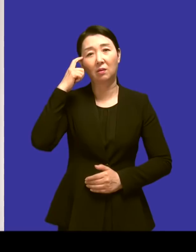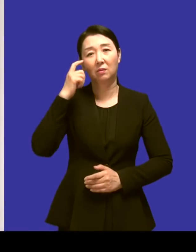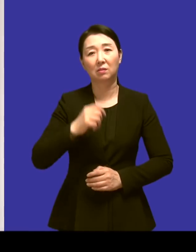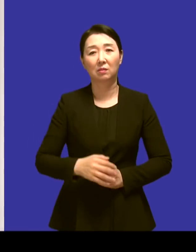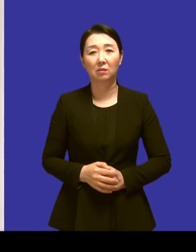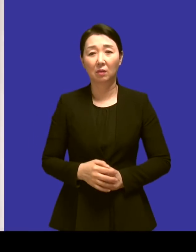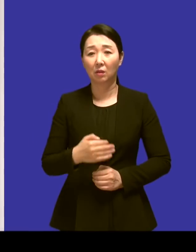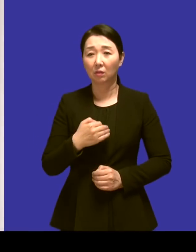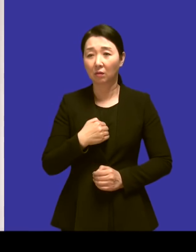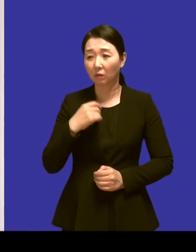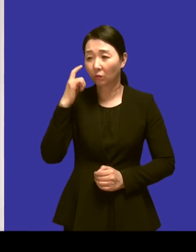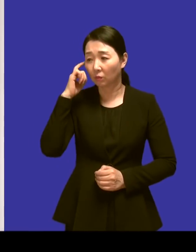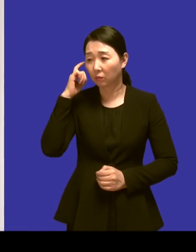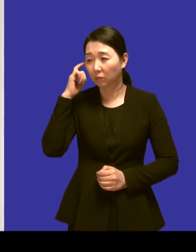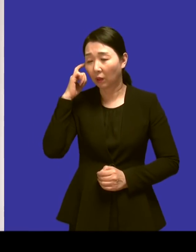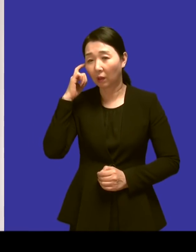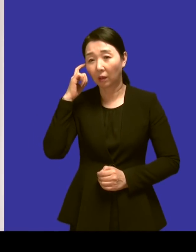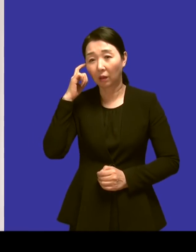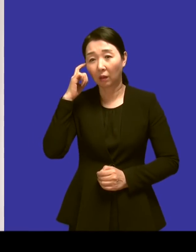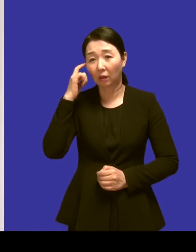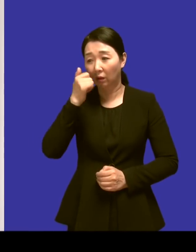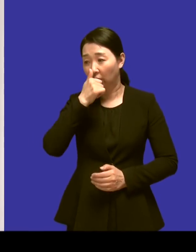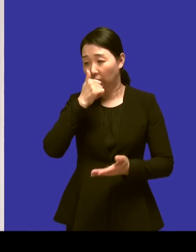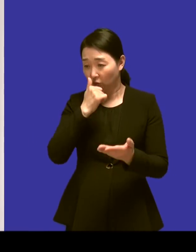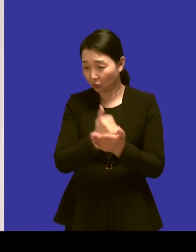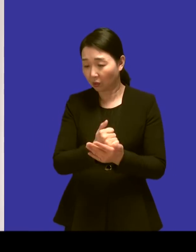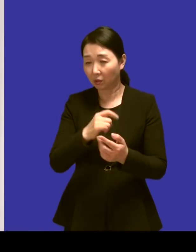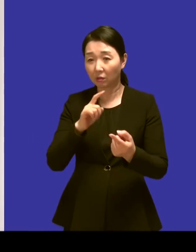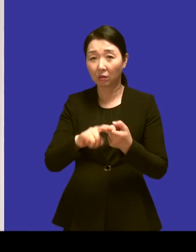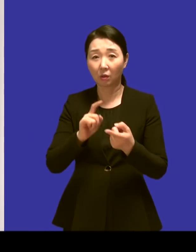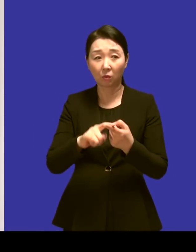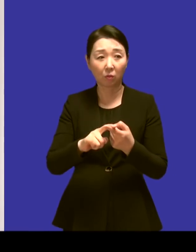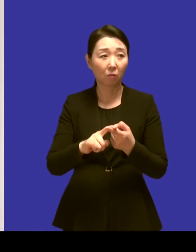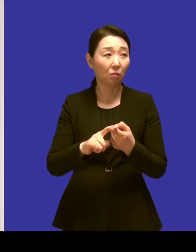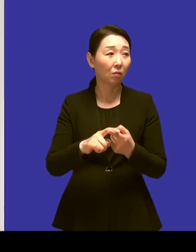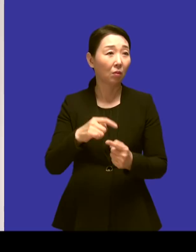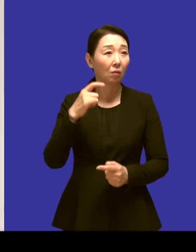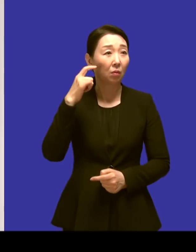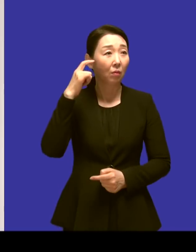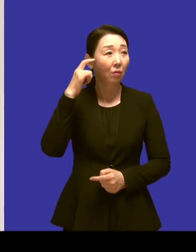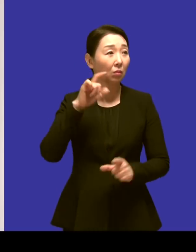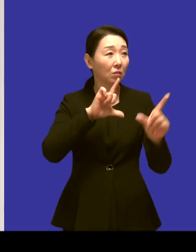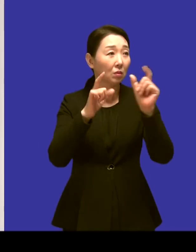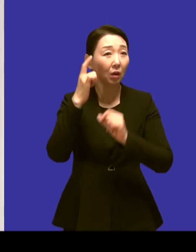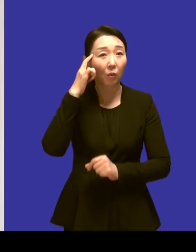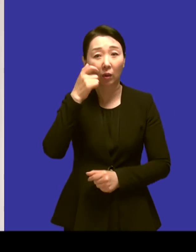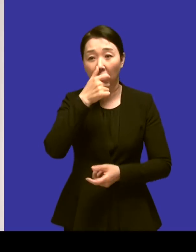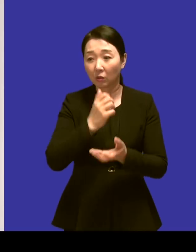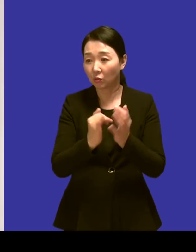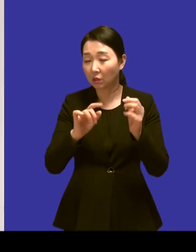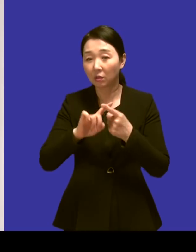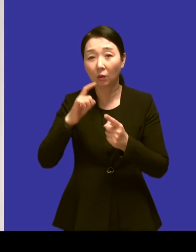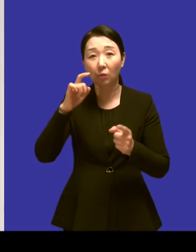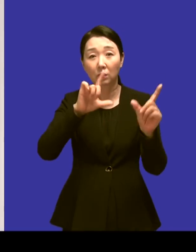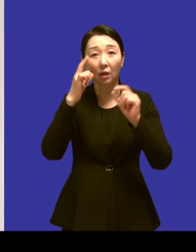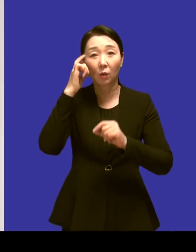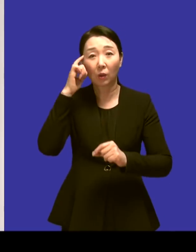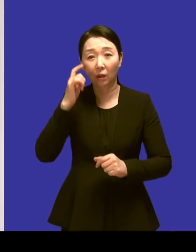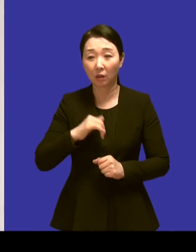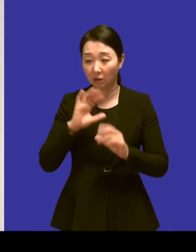되고 나는 왜 그러면은 계속 이렇게 죄성에서 살아야 되지? 나는 왜 이렇게 죄인으로만 살아야 되지? 어렸을 때부터 내가